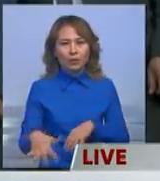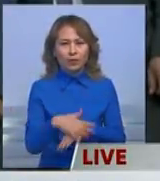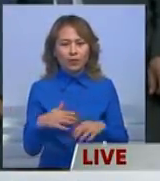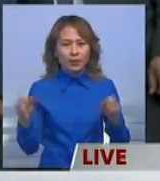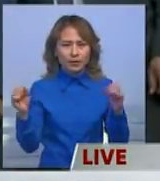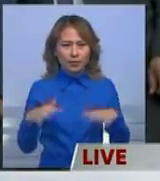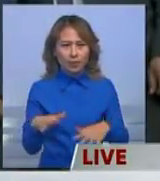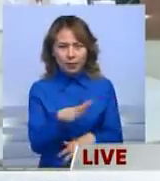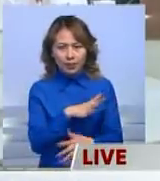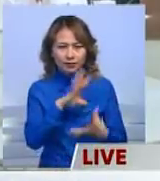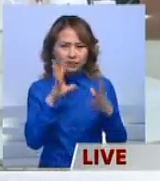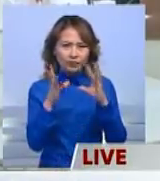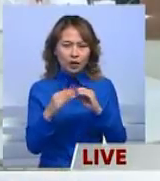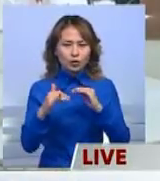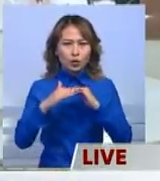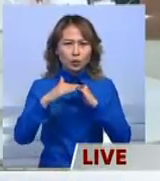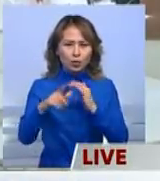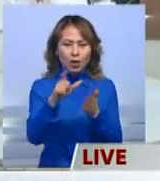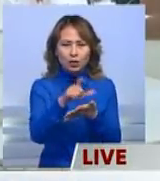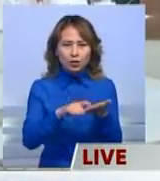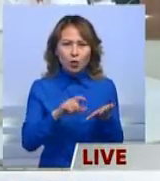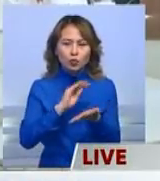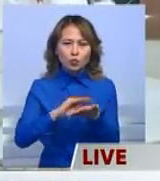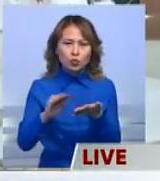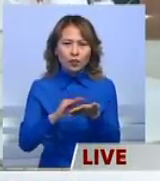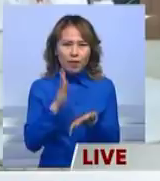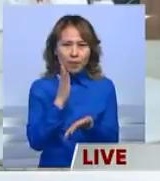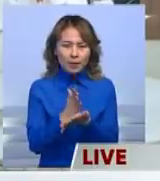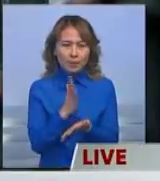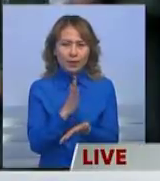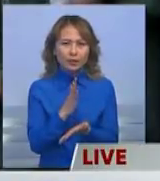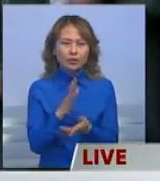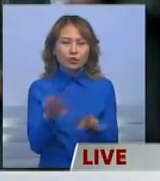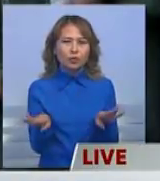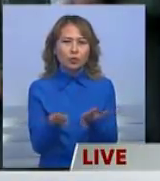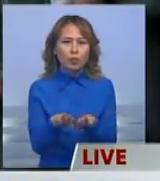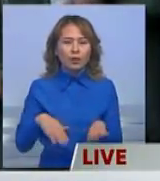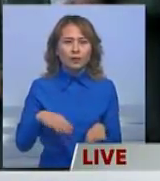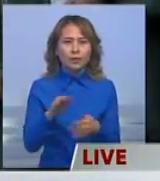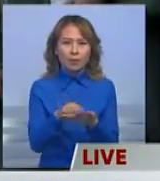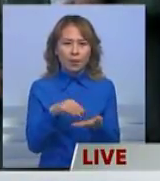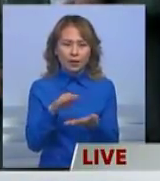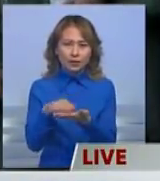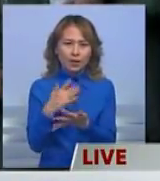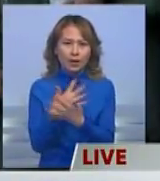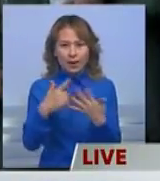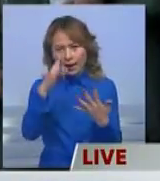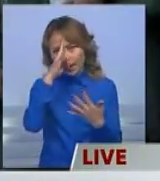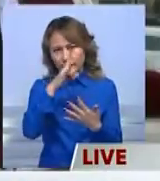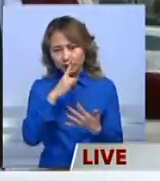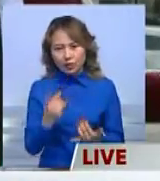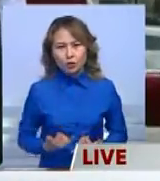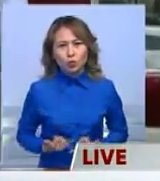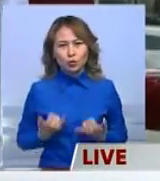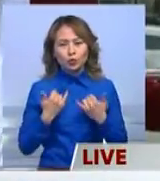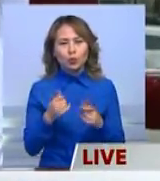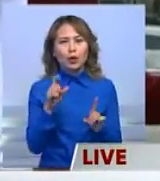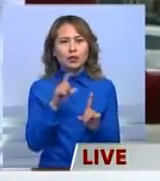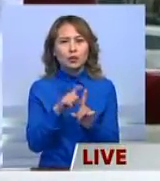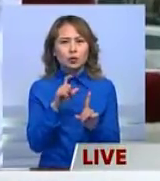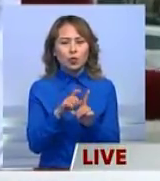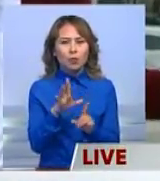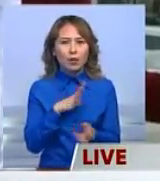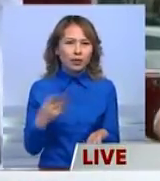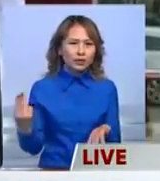Оны патриоттық тақырыптағы өлең жолдарымен де жеткізіп жатқандар болды. Мұнан соң депортация жылдары Қазақстанға тағдыр тәлкегімен қоныс